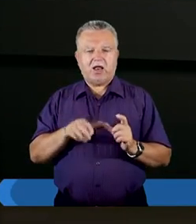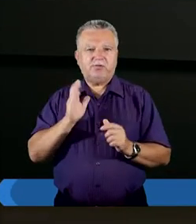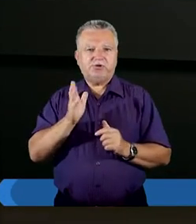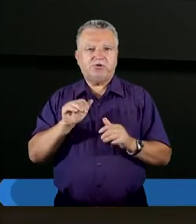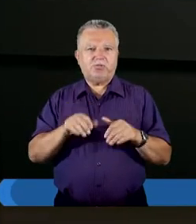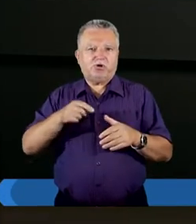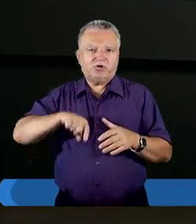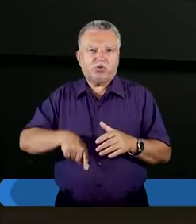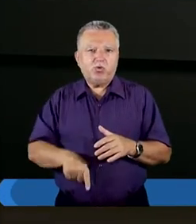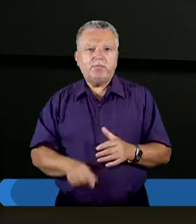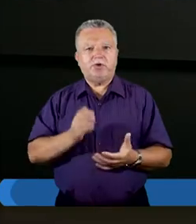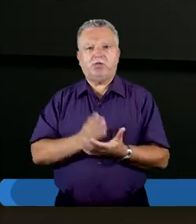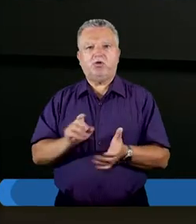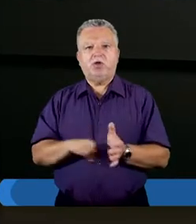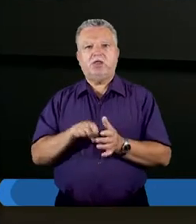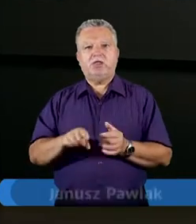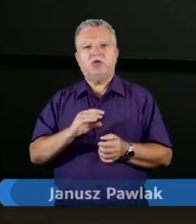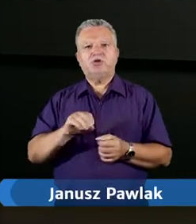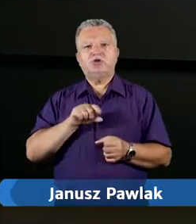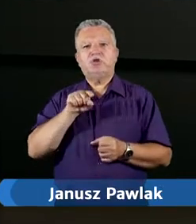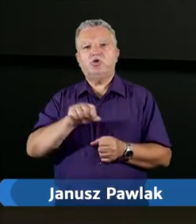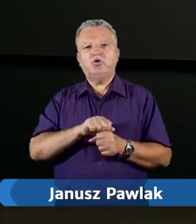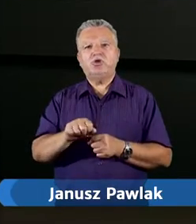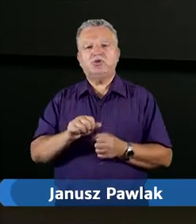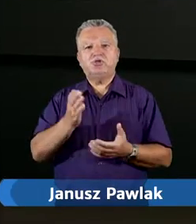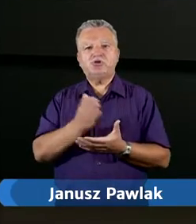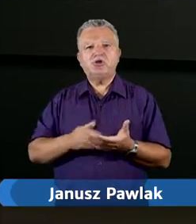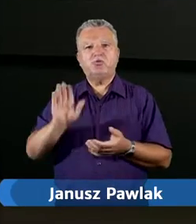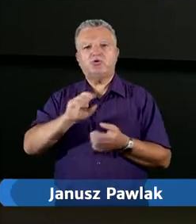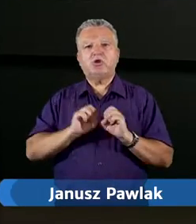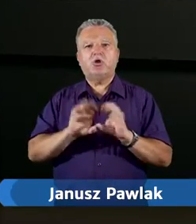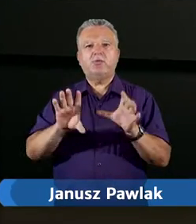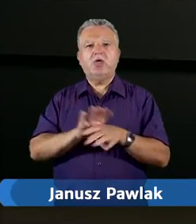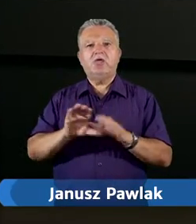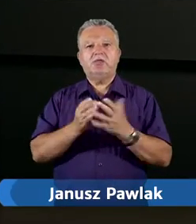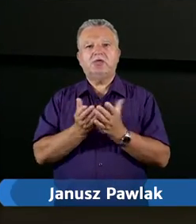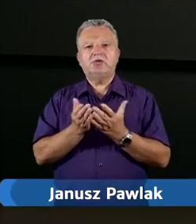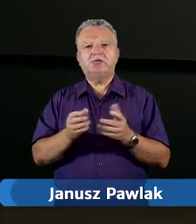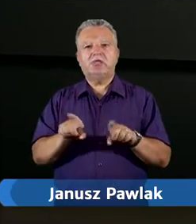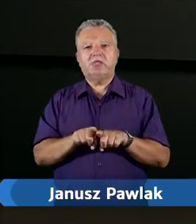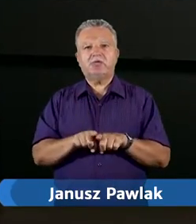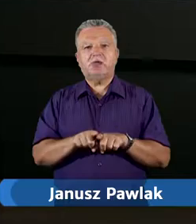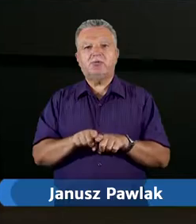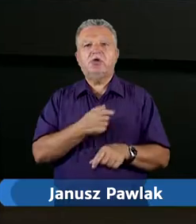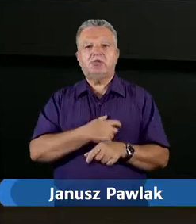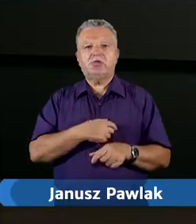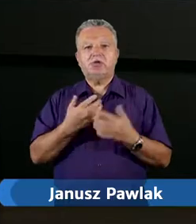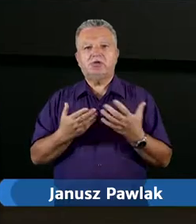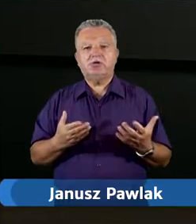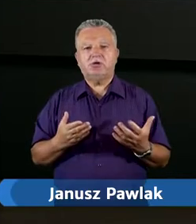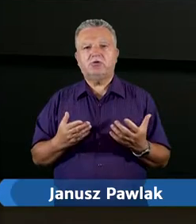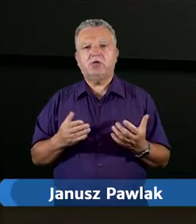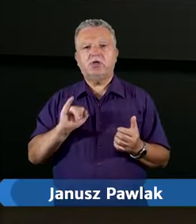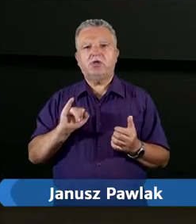będziemy mogli je zgłębiać tylko dlatego, że jest to częścią Bożego objawienia. Tej księdze również. Także jeszcze raz serdecznie dziękuję